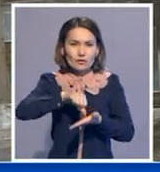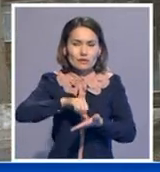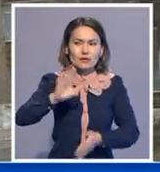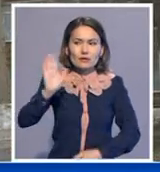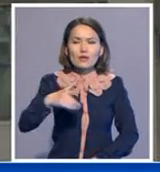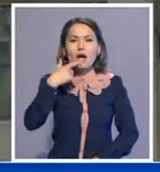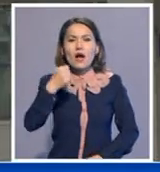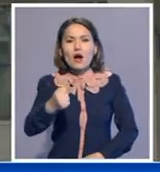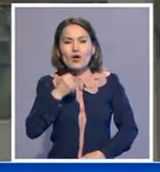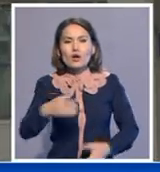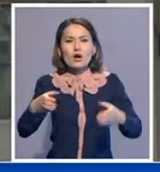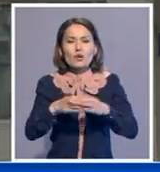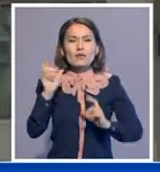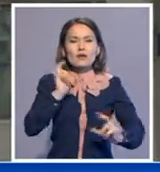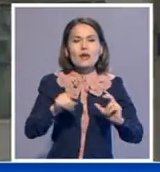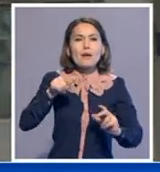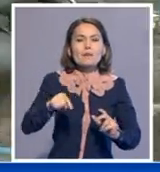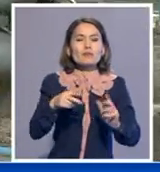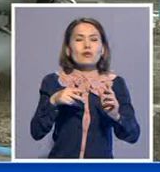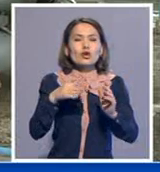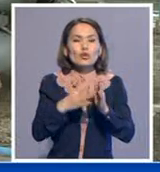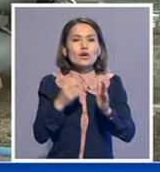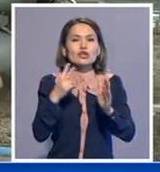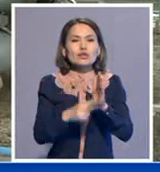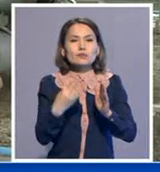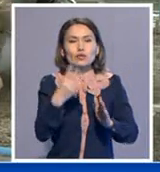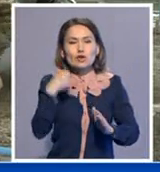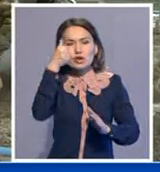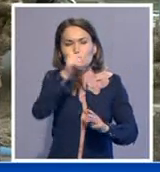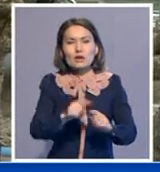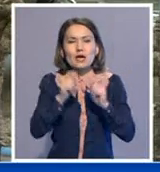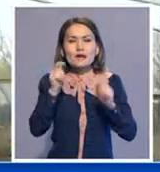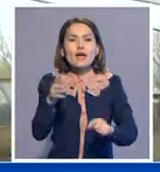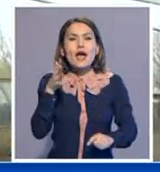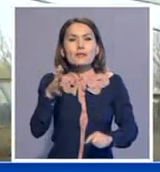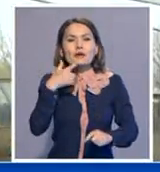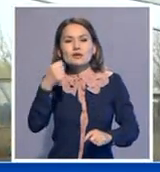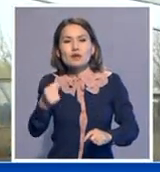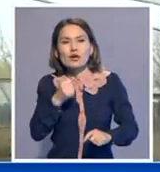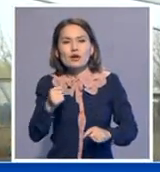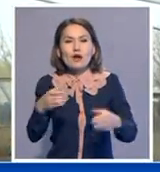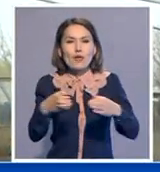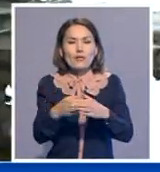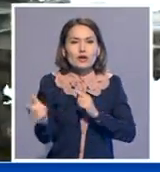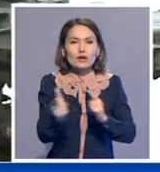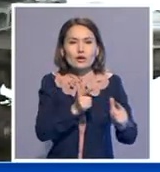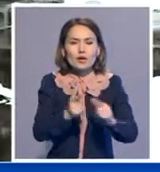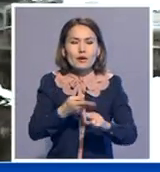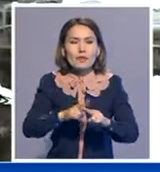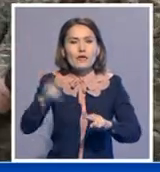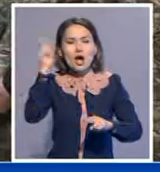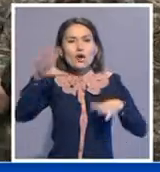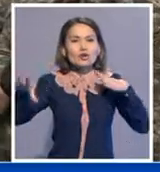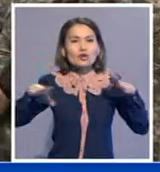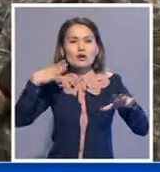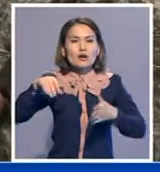қорғаныс күштері институты 1974 жылы құрылды. 5000-нан аса авиация мамандарын даярлап, халықаралық стратегиялық жаттығуларға